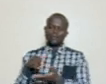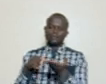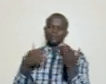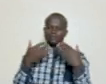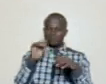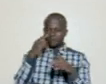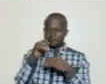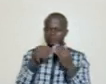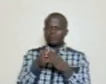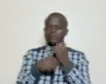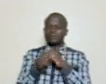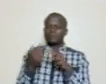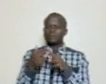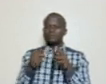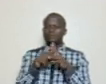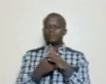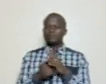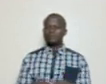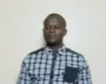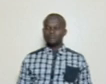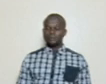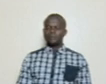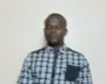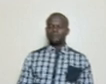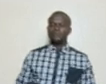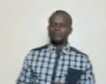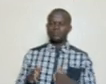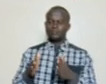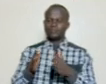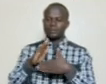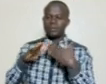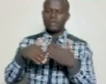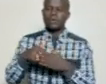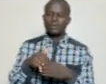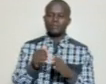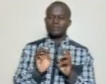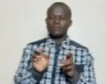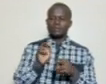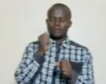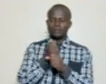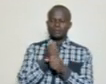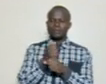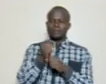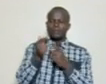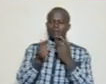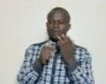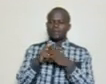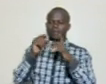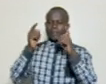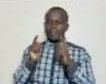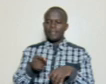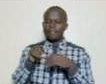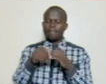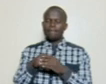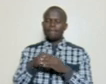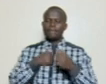yamaze kuboneka imirimo ikaba igiye gutangira. Imihanda yose iteganijwe yose izakorwa. Ubu aho byari bigeze ikigo